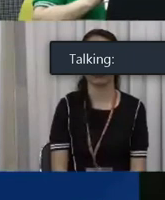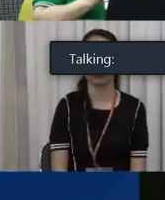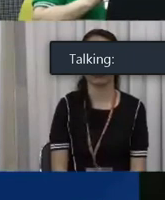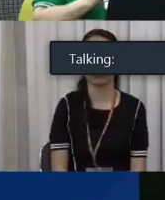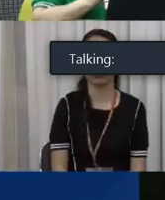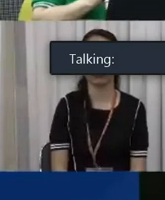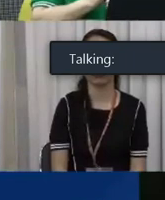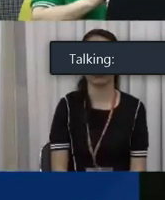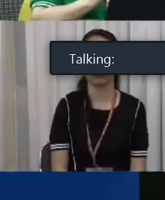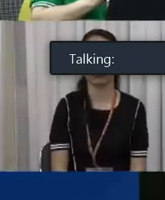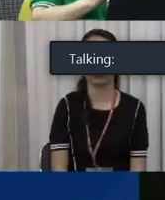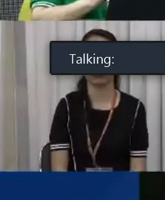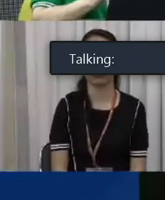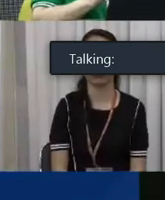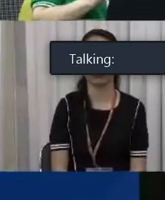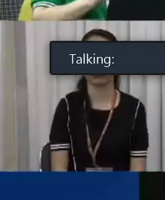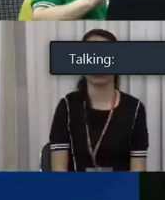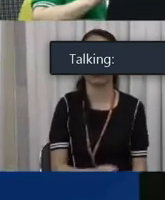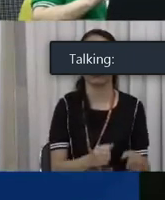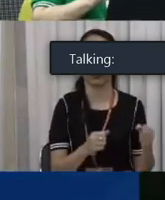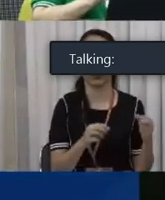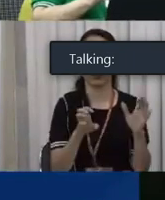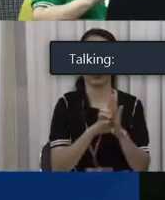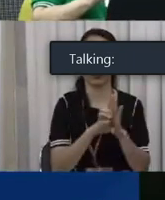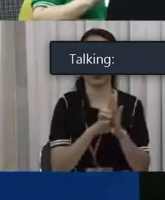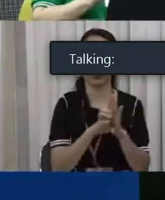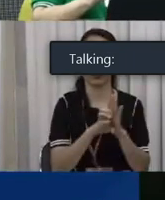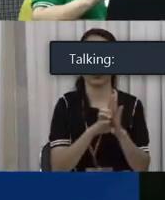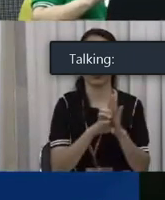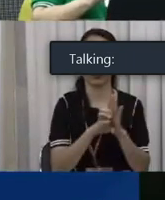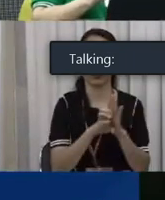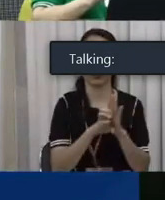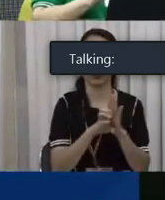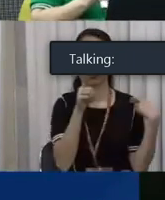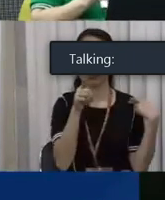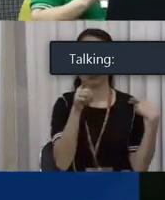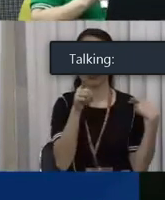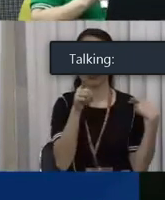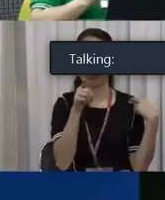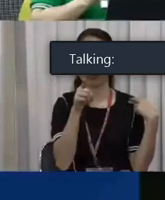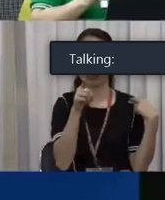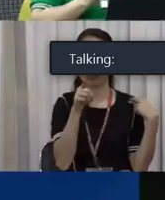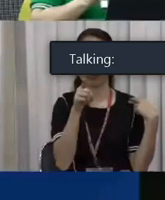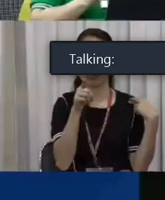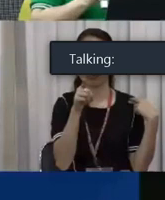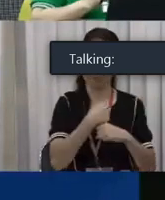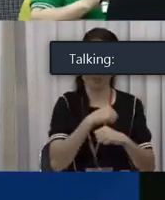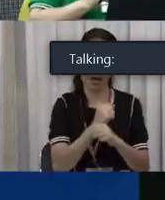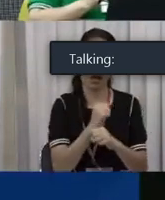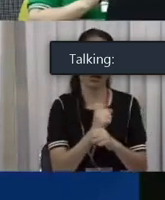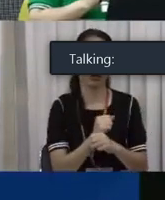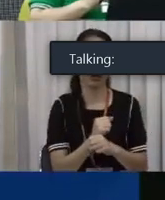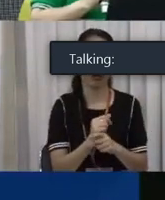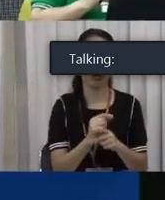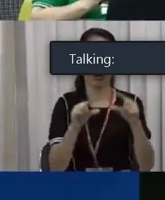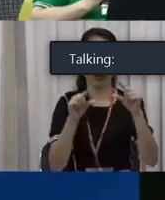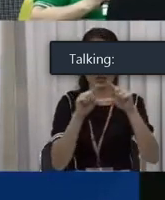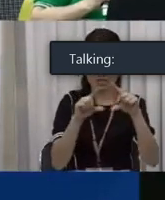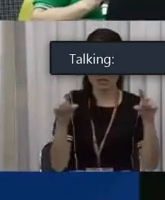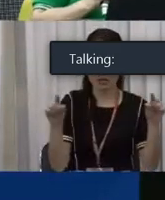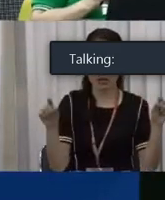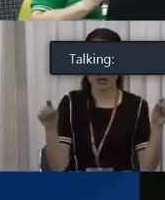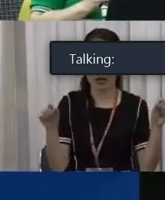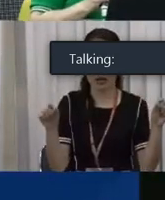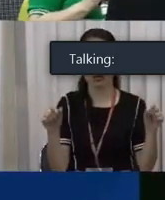mga manufacturing, no? Assigned ka sa Osaka line, nga, for example, nagtrabaho ka sa Coca-Cola, no? Na-stampid